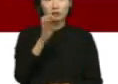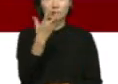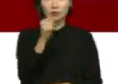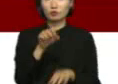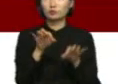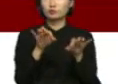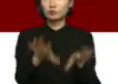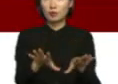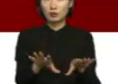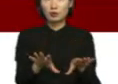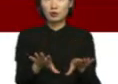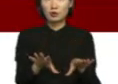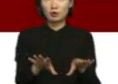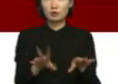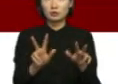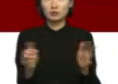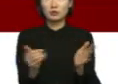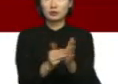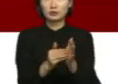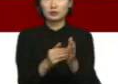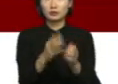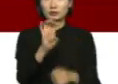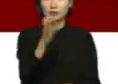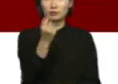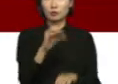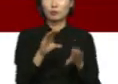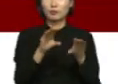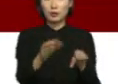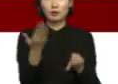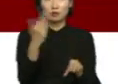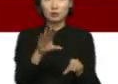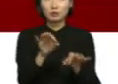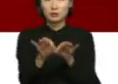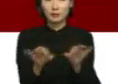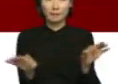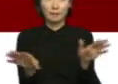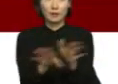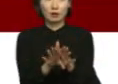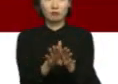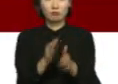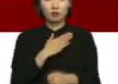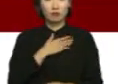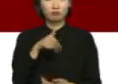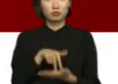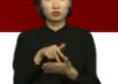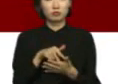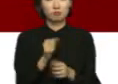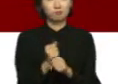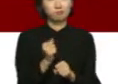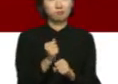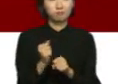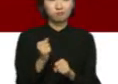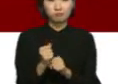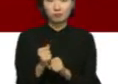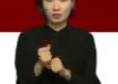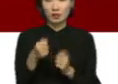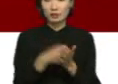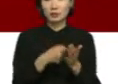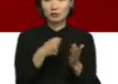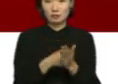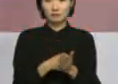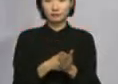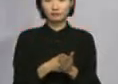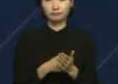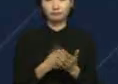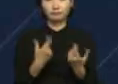지금까지 온게 1 4시고 투자했는데 그 시장을 없앨 나니까 날수가 한다 황당하고 진짜 뭐 안타까운 마음